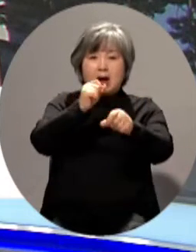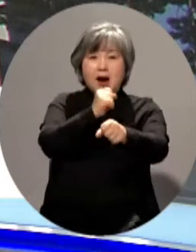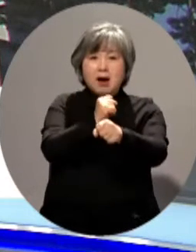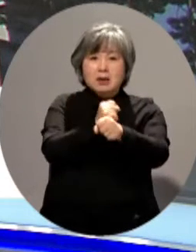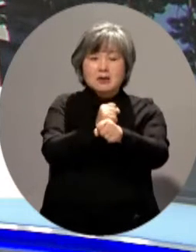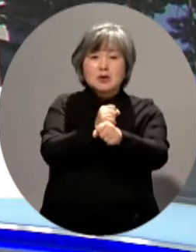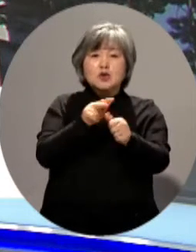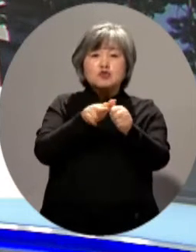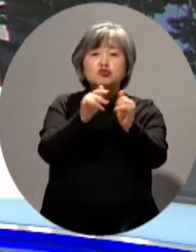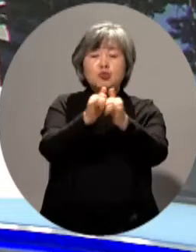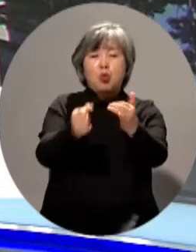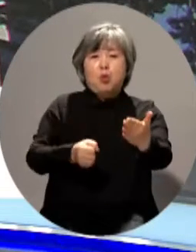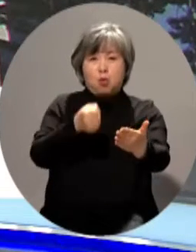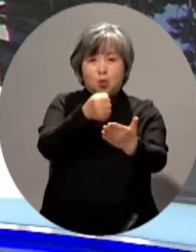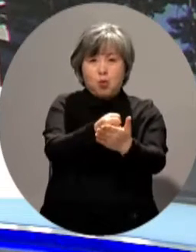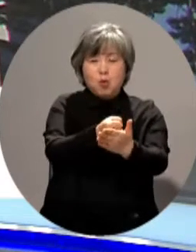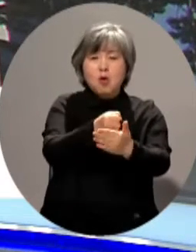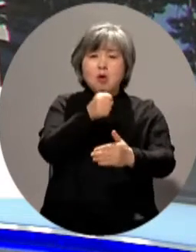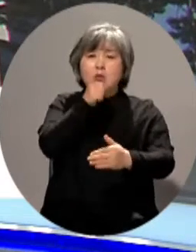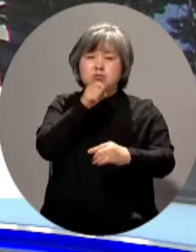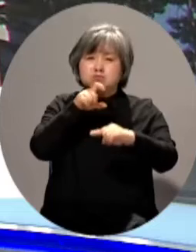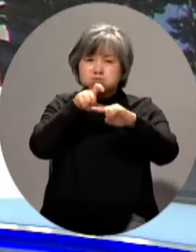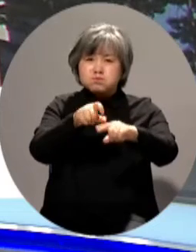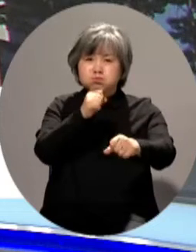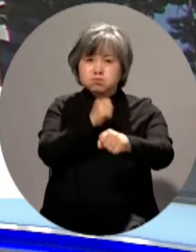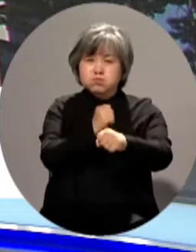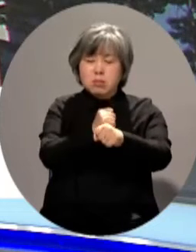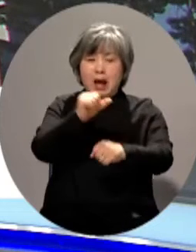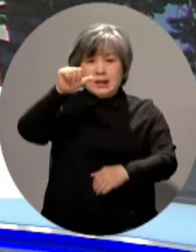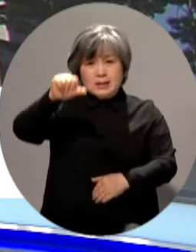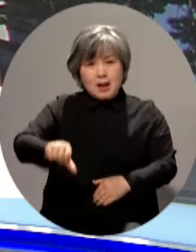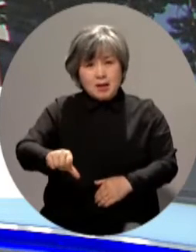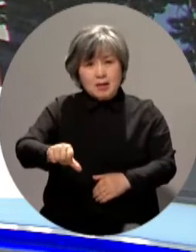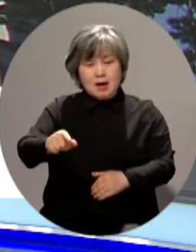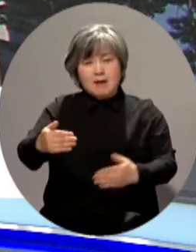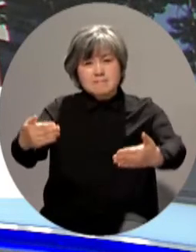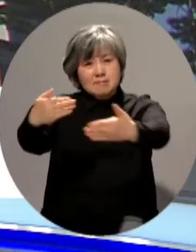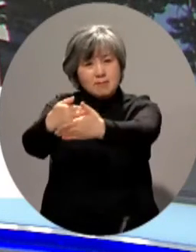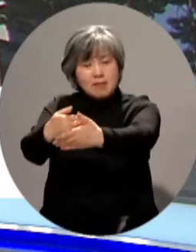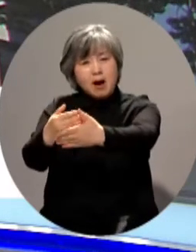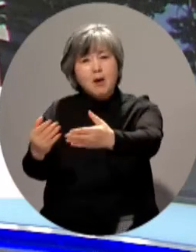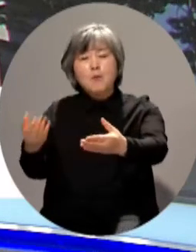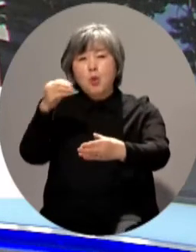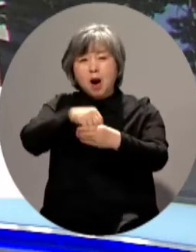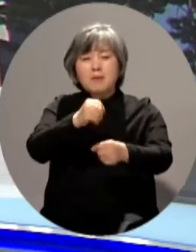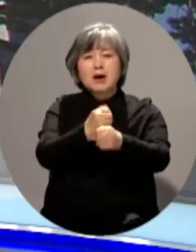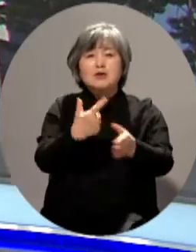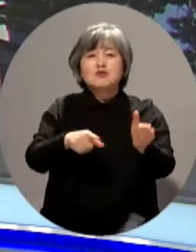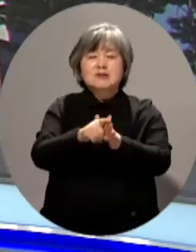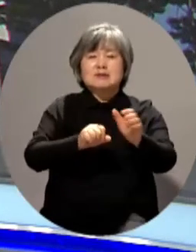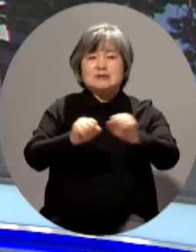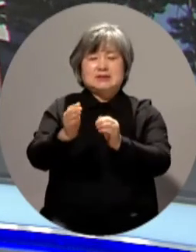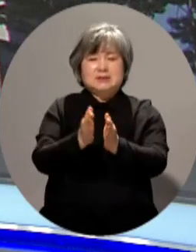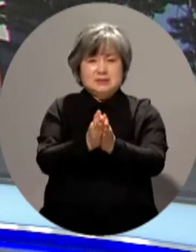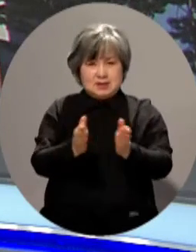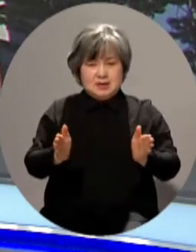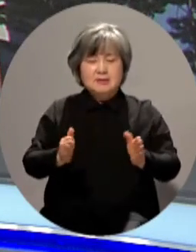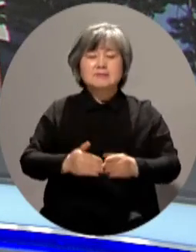후보가 이렇게 정해지면서 지지율 상승을 위해 탈락한 후보들을 끌어안기 위한 작업이 본격화 될 전망입니다